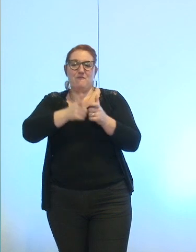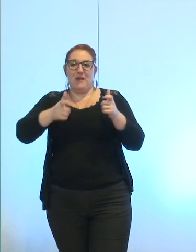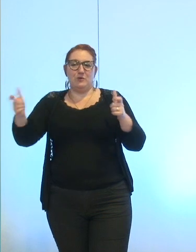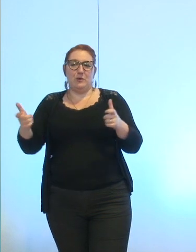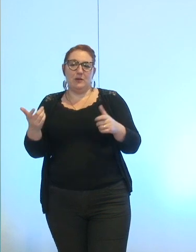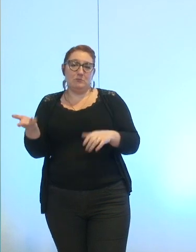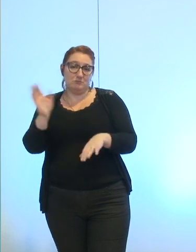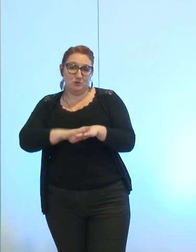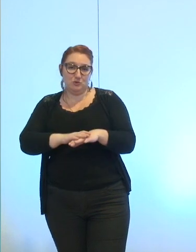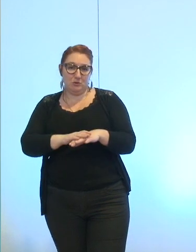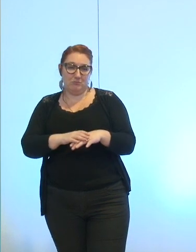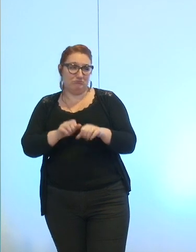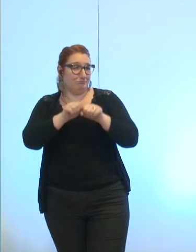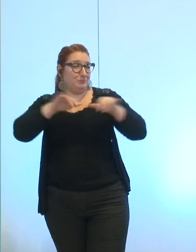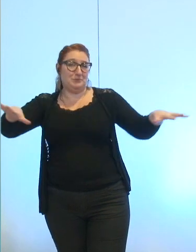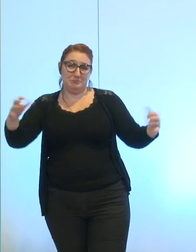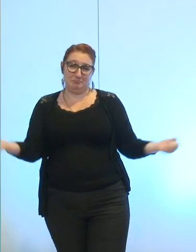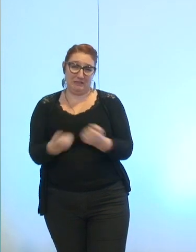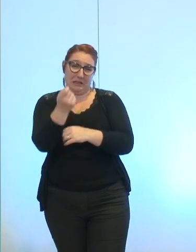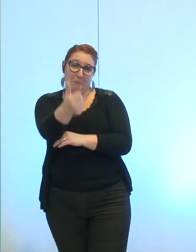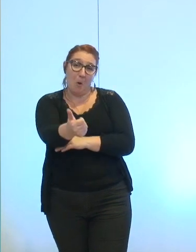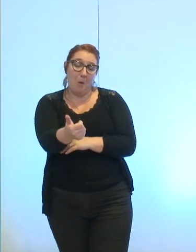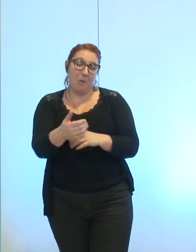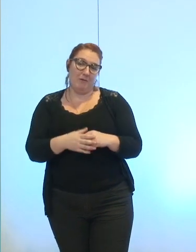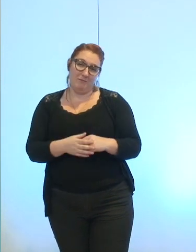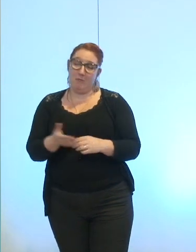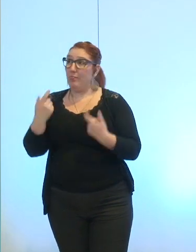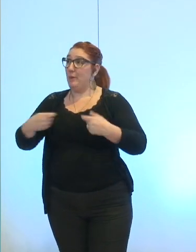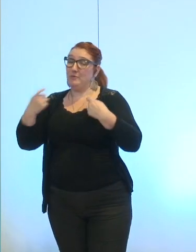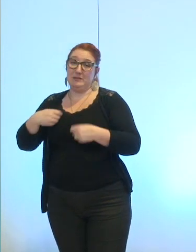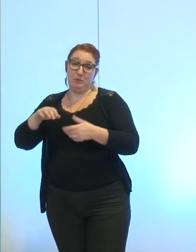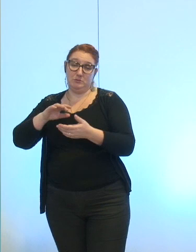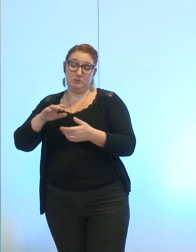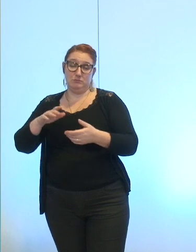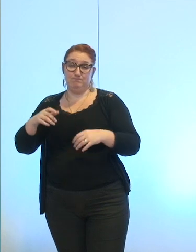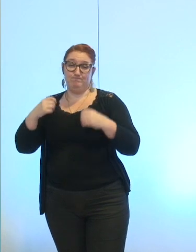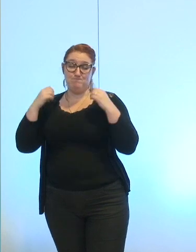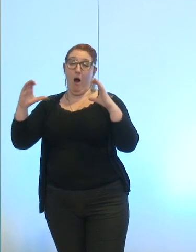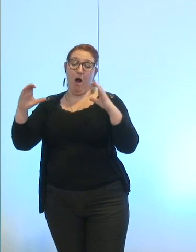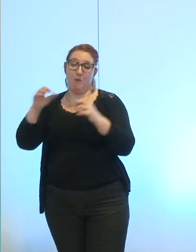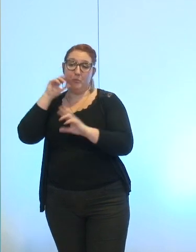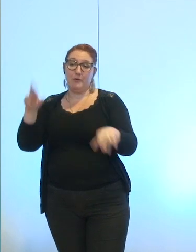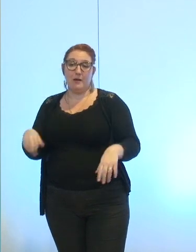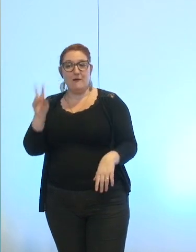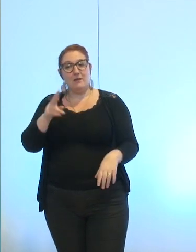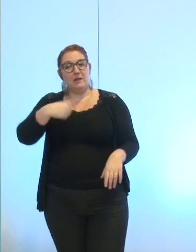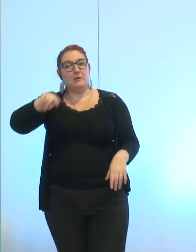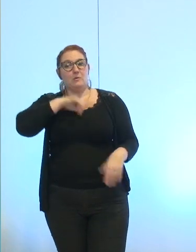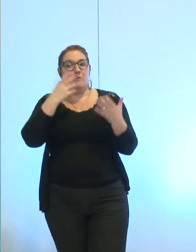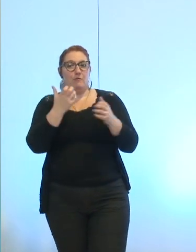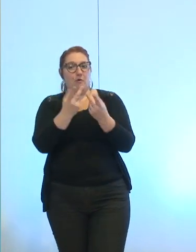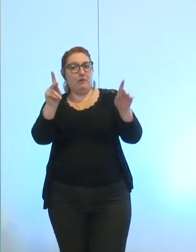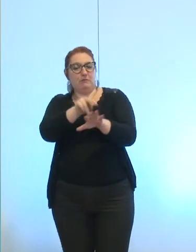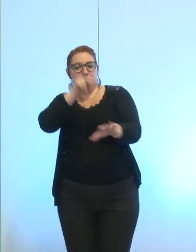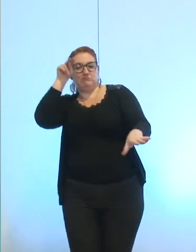médiatique que nous avons pu nous avoir en proposant simplement un nouveau modèle de société et une autre manière de concevoir les espaces publics de notre ville